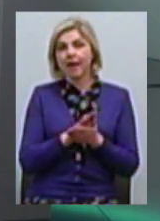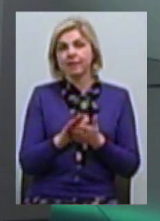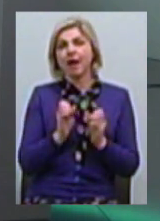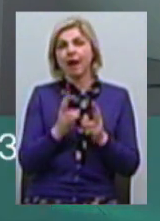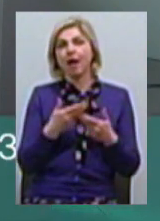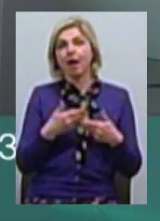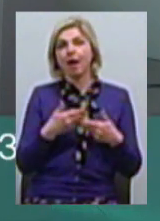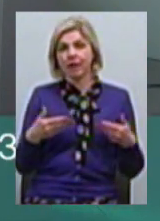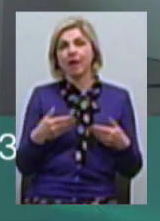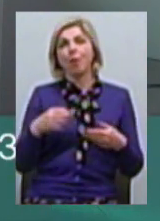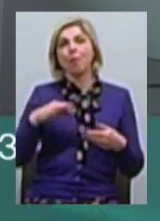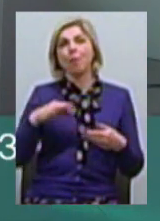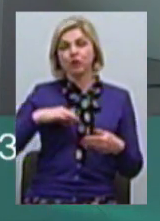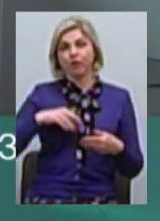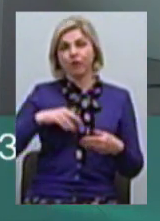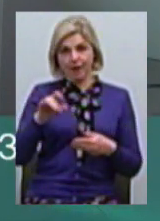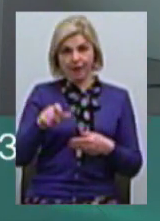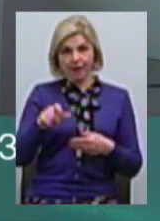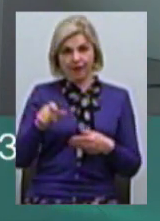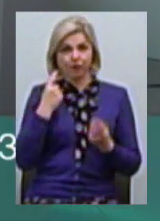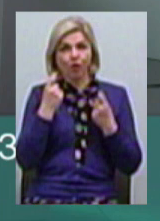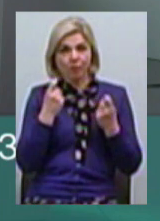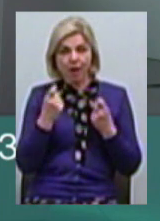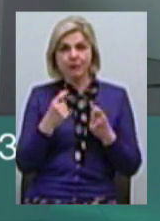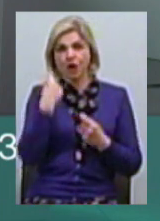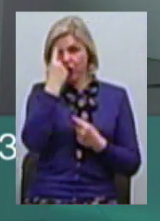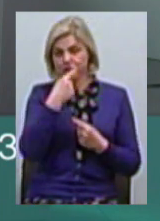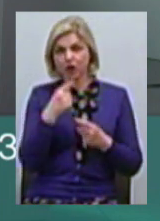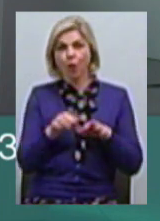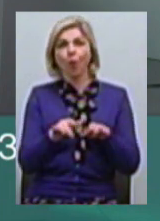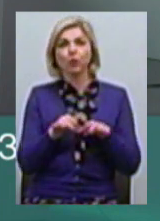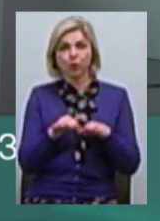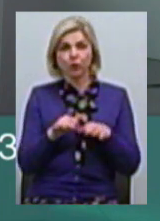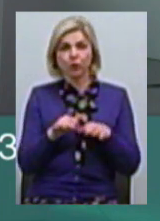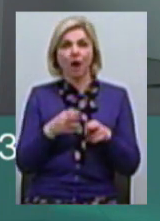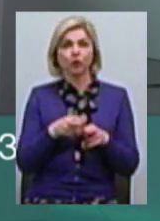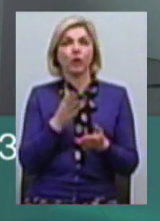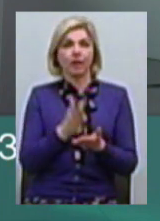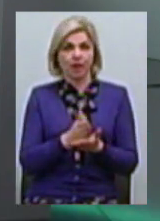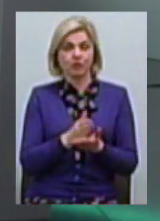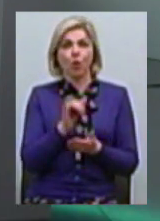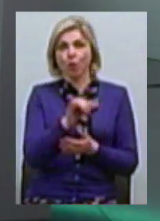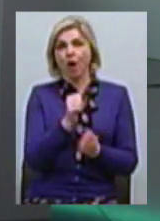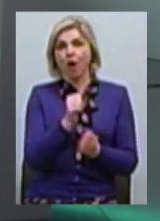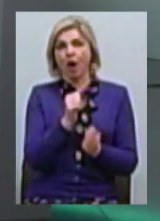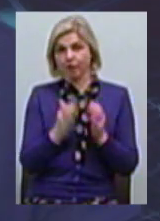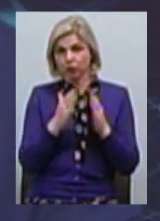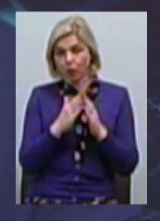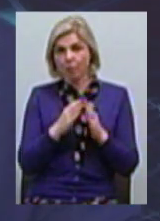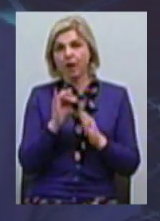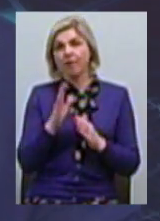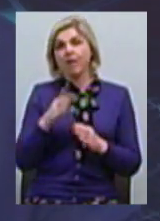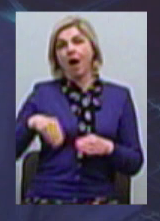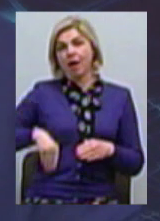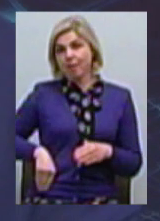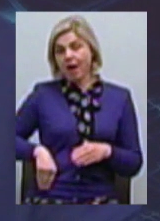вами, пользователи информации, пользователи персональных компьютеров, которые у нас есть, по сути, у каждого дома, и даже в